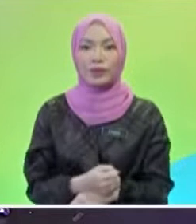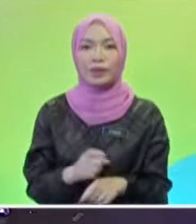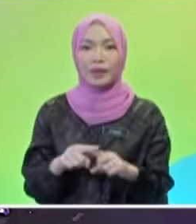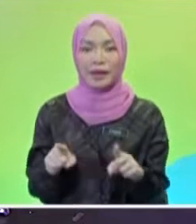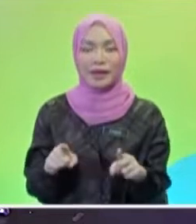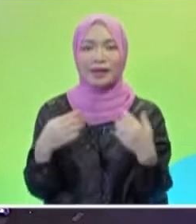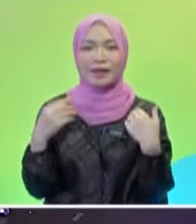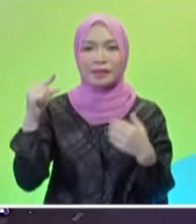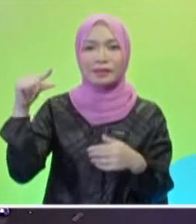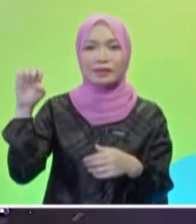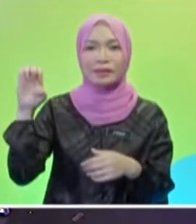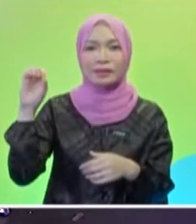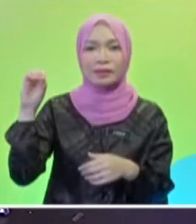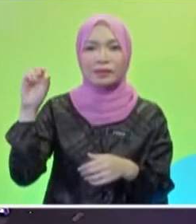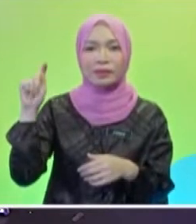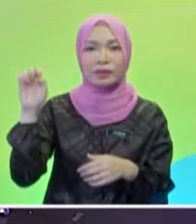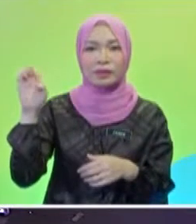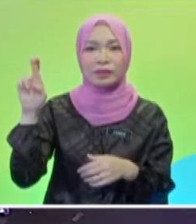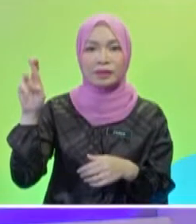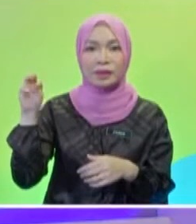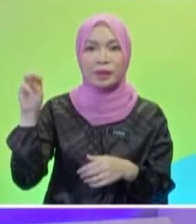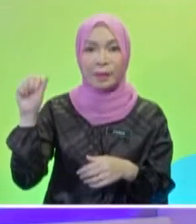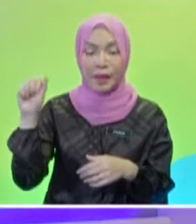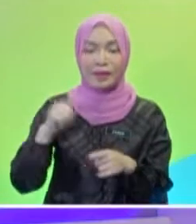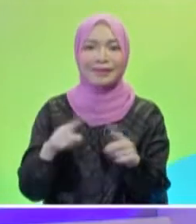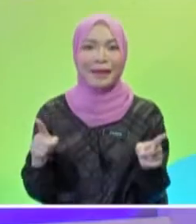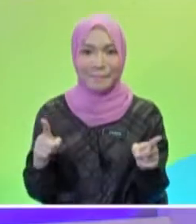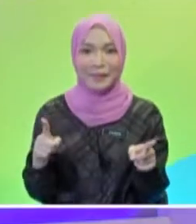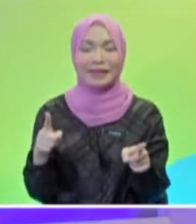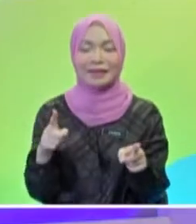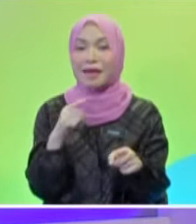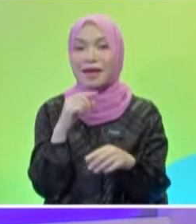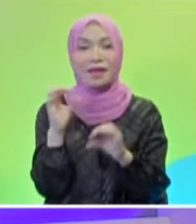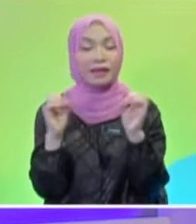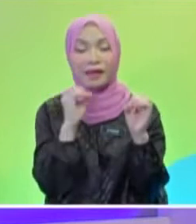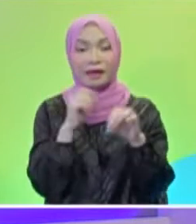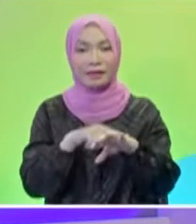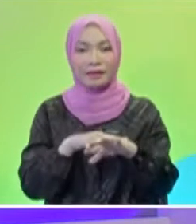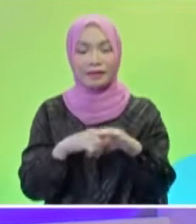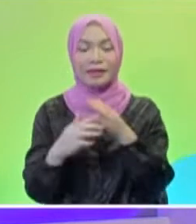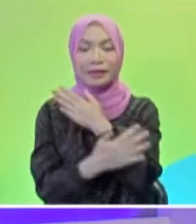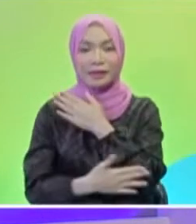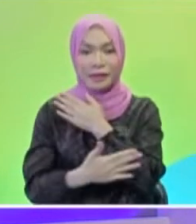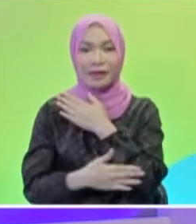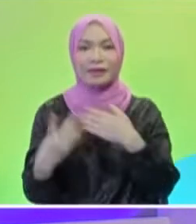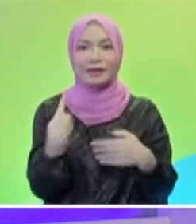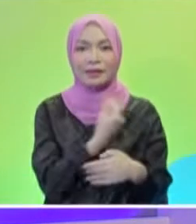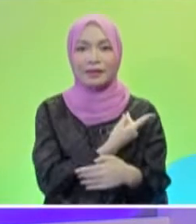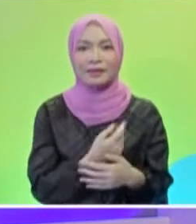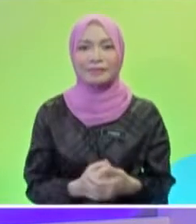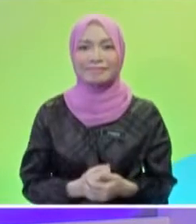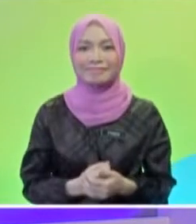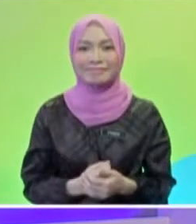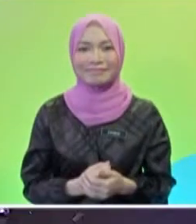asuba dibunuh kayak kita ke kolam air panas tapi takde lah ya masih webnya masih ketenaga oke itu adalah untuk